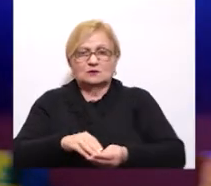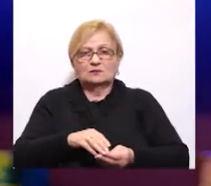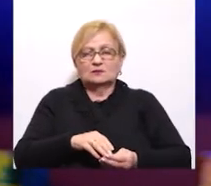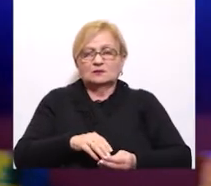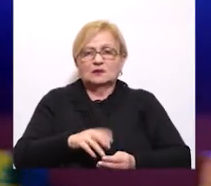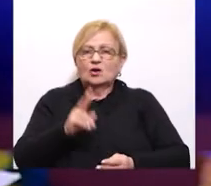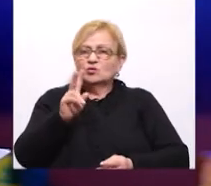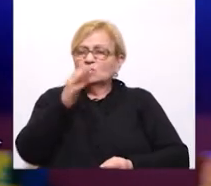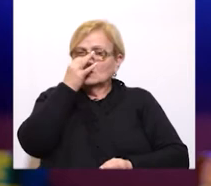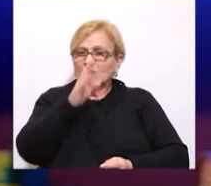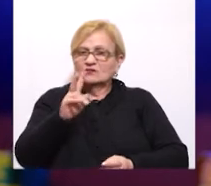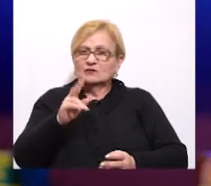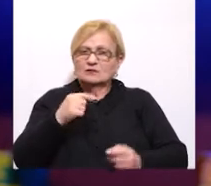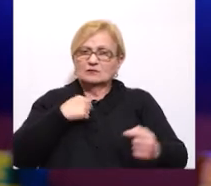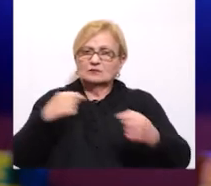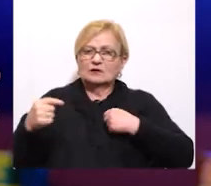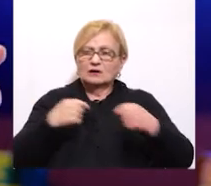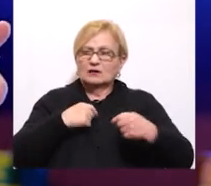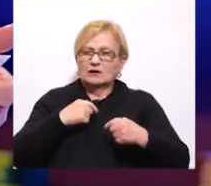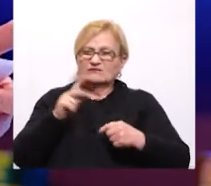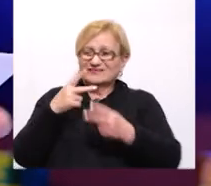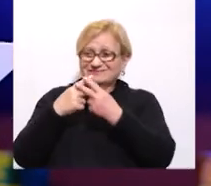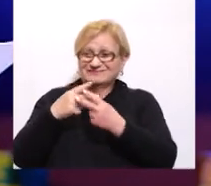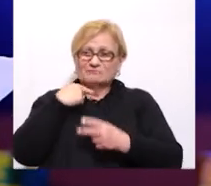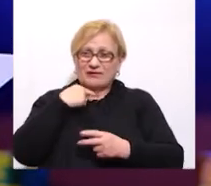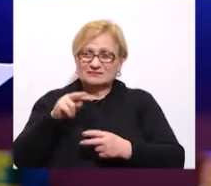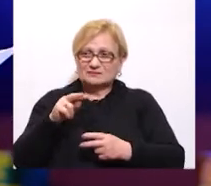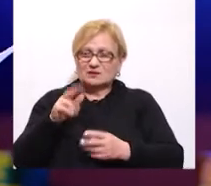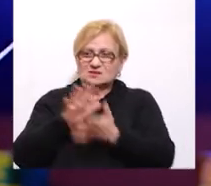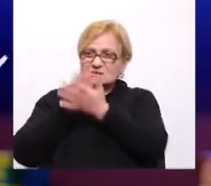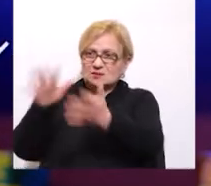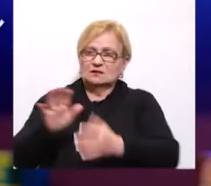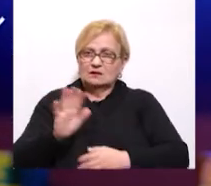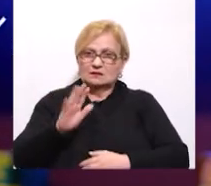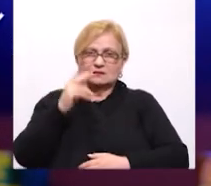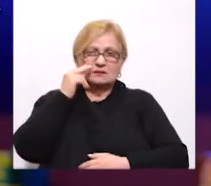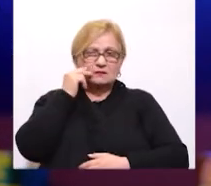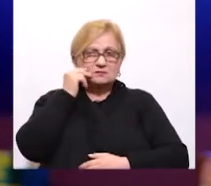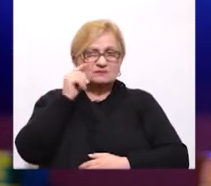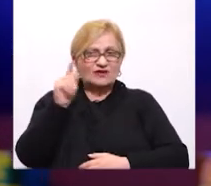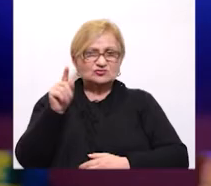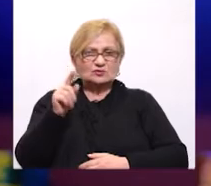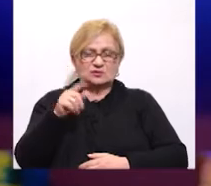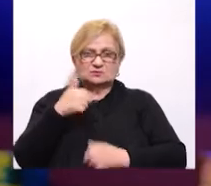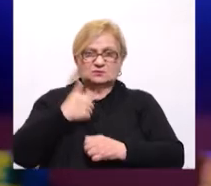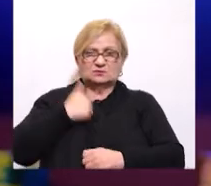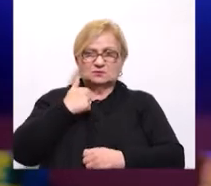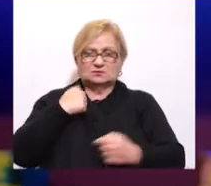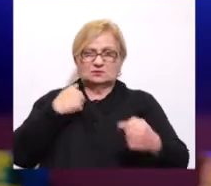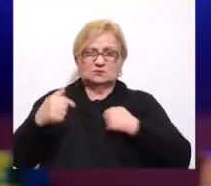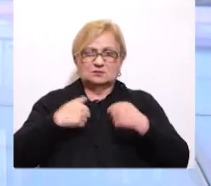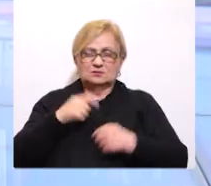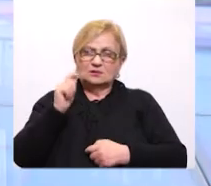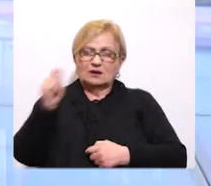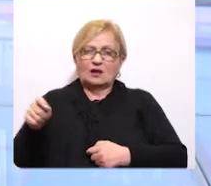ნურვინ გაღბედავს დატყვევებულებს, რომ მიაყენოს შეურაცხყოფა, ვაჟკაცს, რომ ბედი სხვას დაამონებს და სატანჯავად